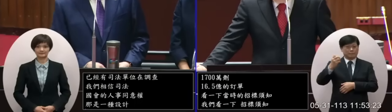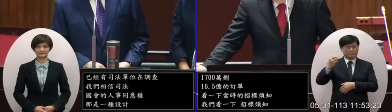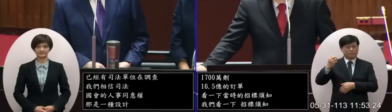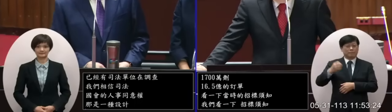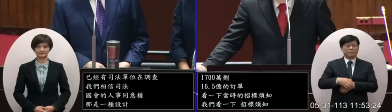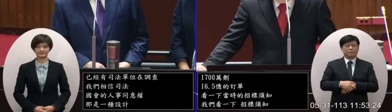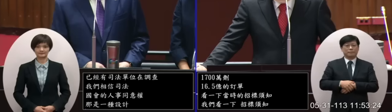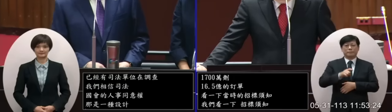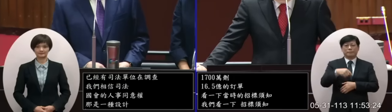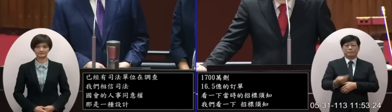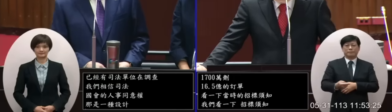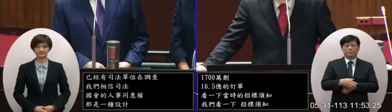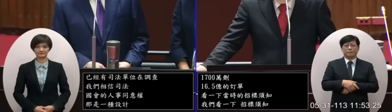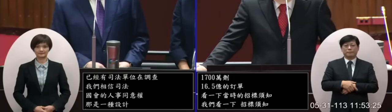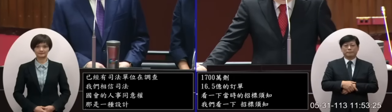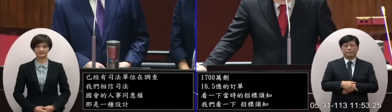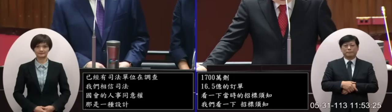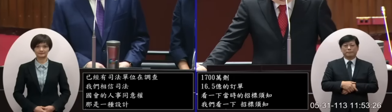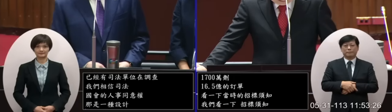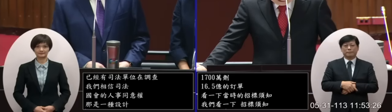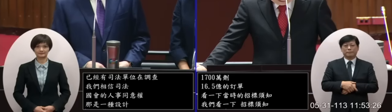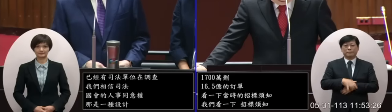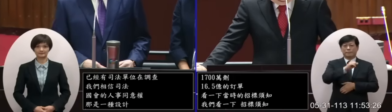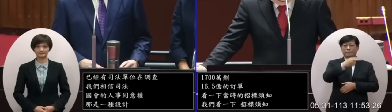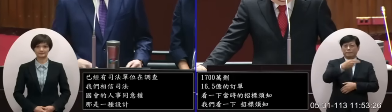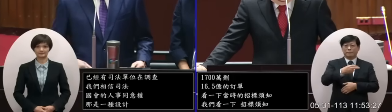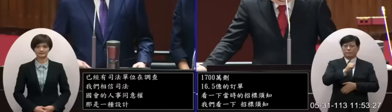YH111020， 再来下一案